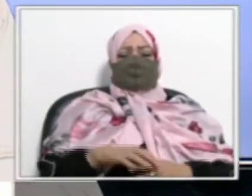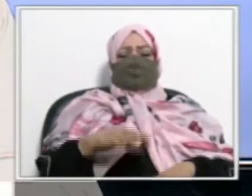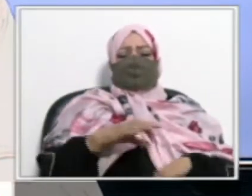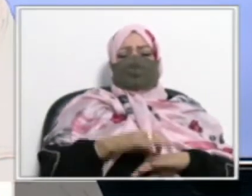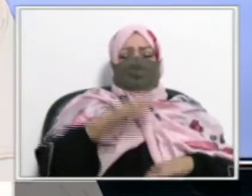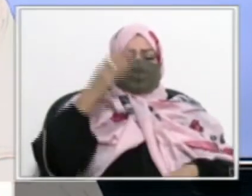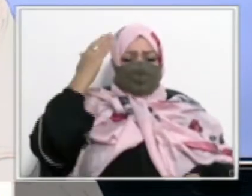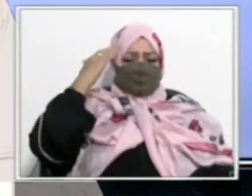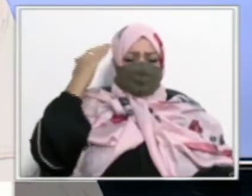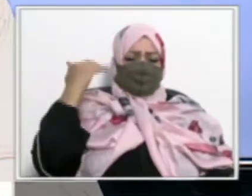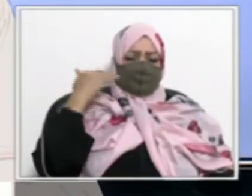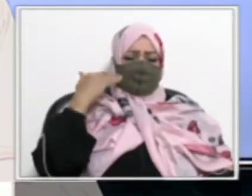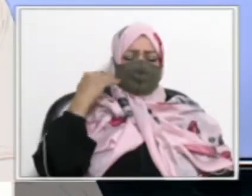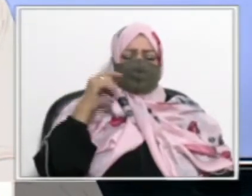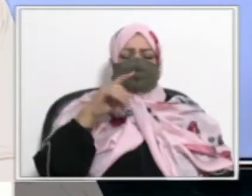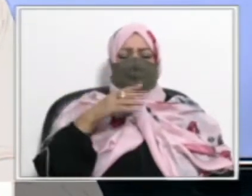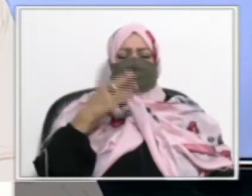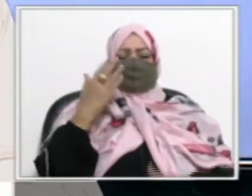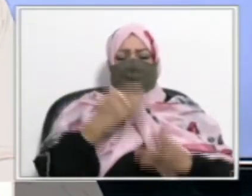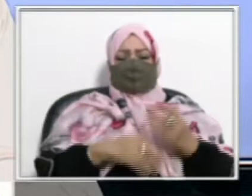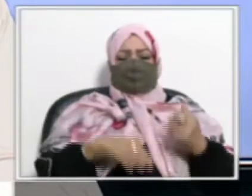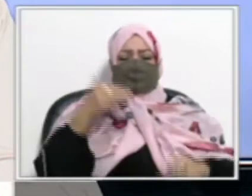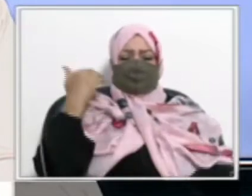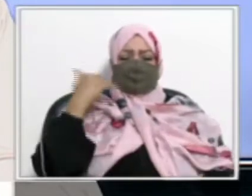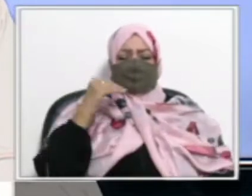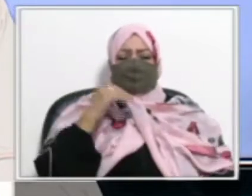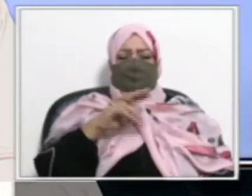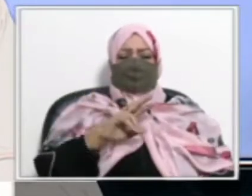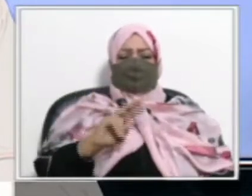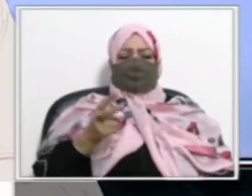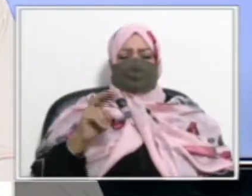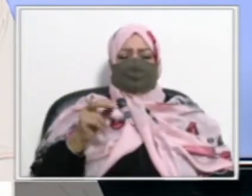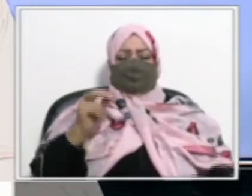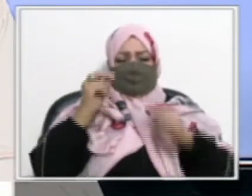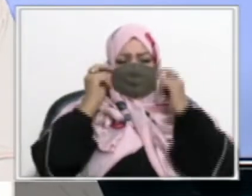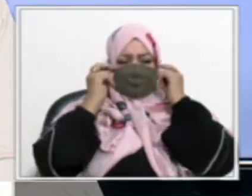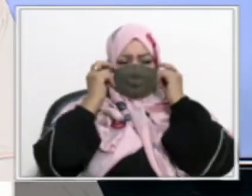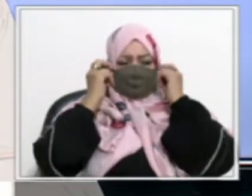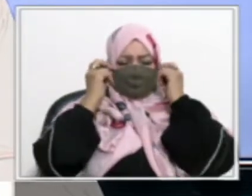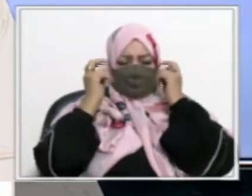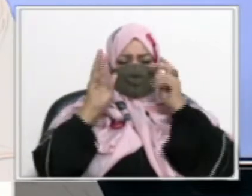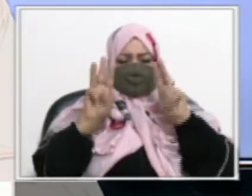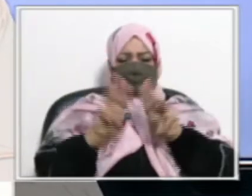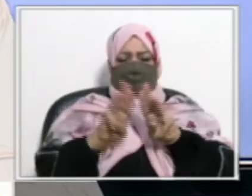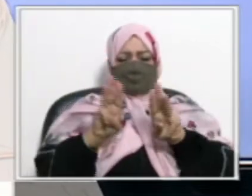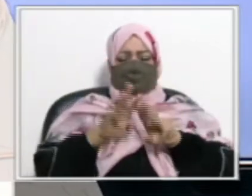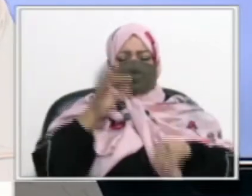ابتلوا بقضية هذا الهاشتاجات، وابتلوا بقضية اليلز هذا